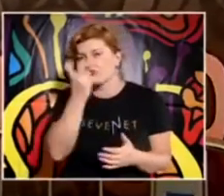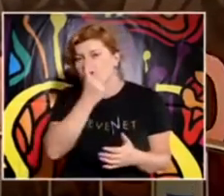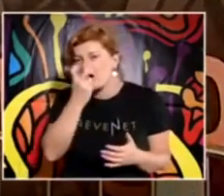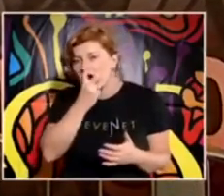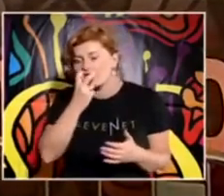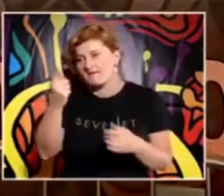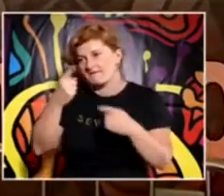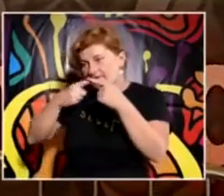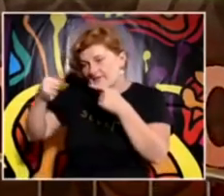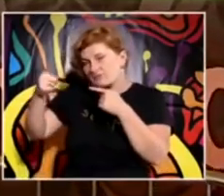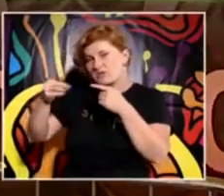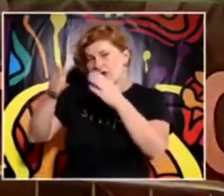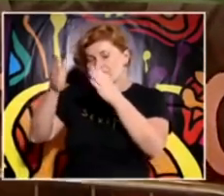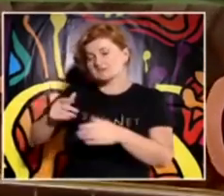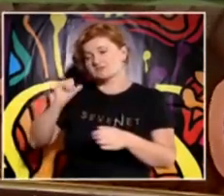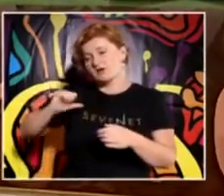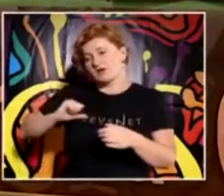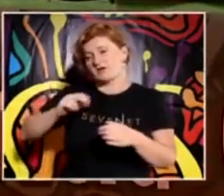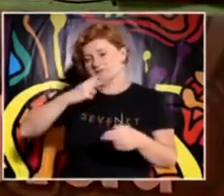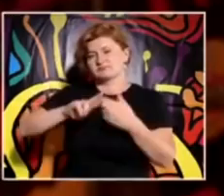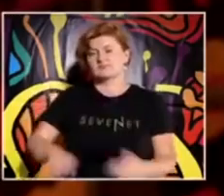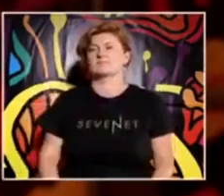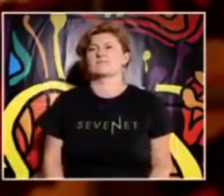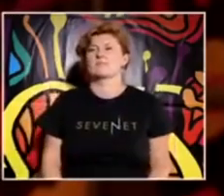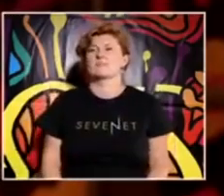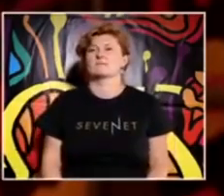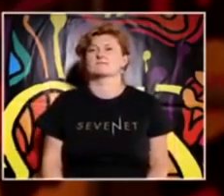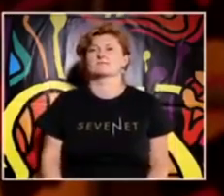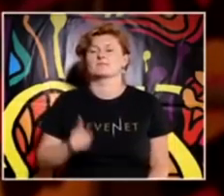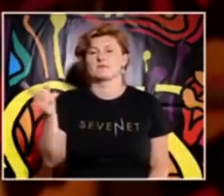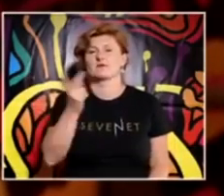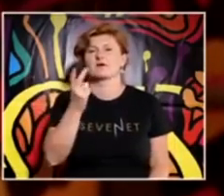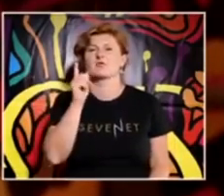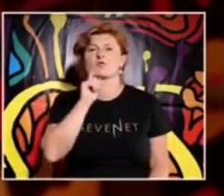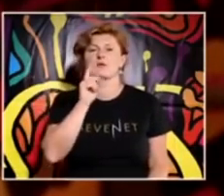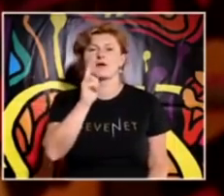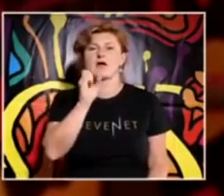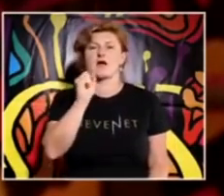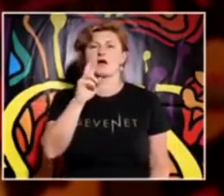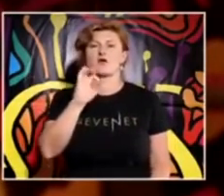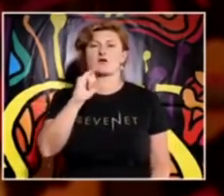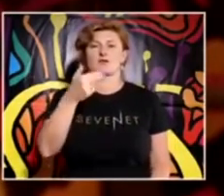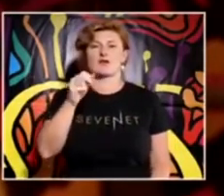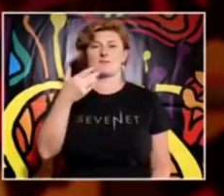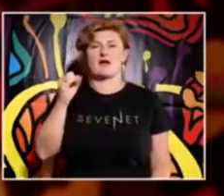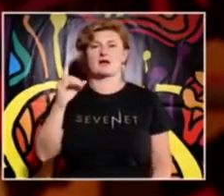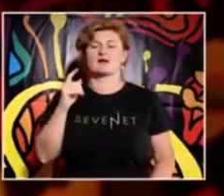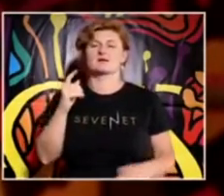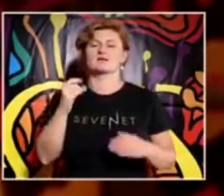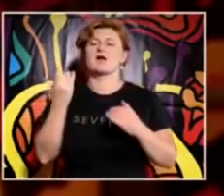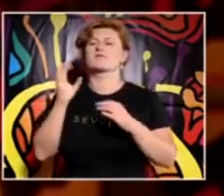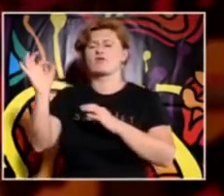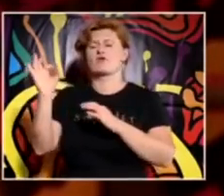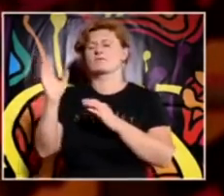im to i czekać na feedback. Pytałem Marka i Karolinę, czy im jako parze łatwiej podróżować bez planu, spontanicznie. Jak to wygląda w twoim przypadku? Co